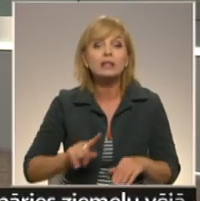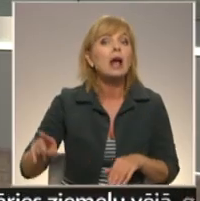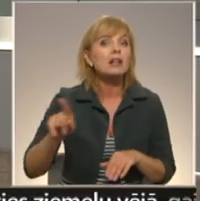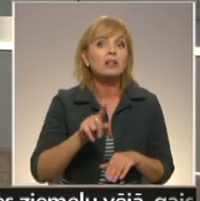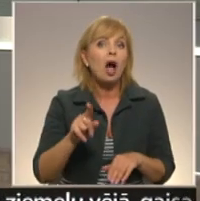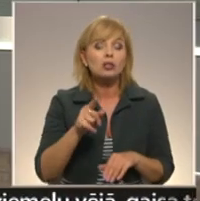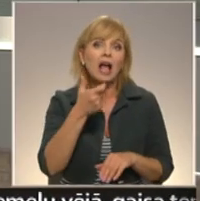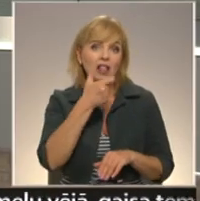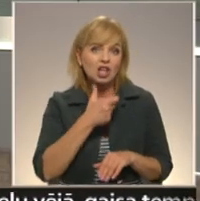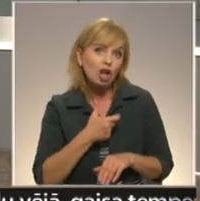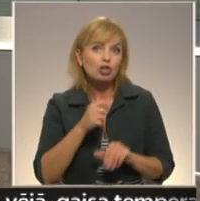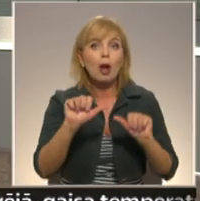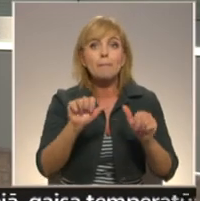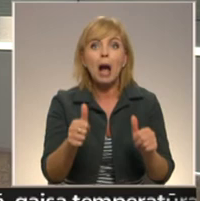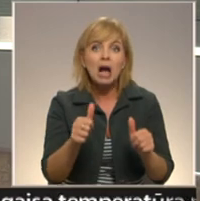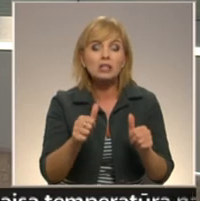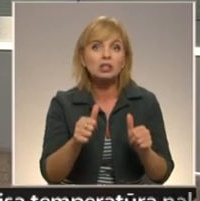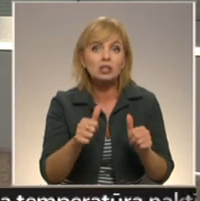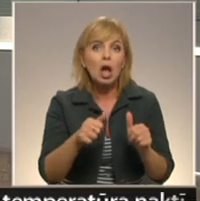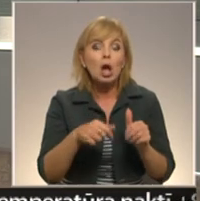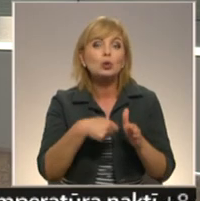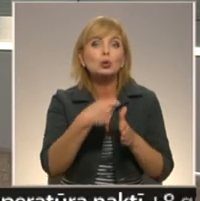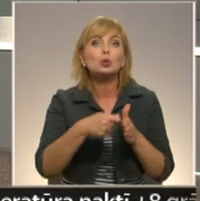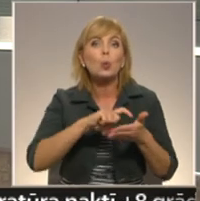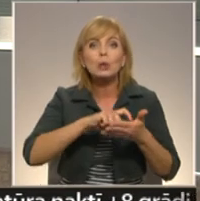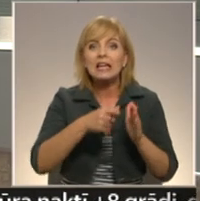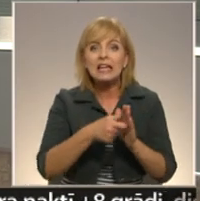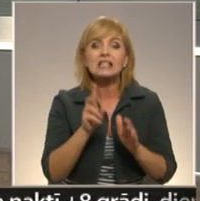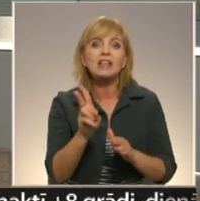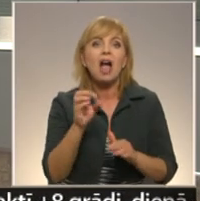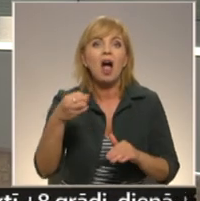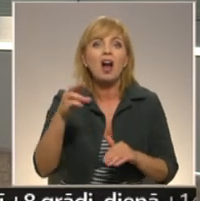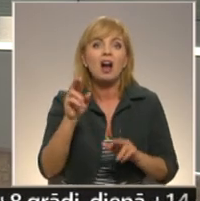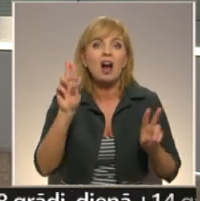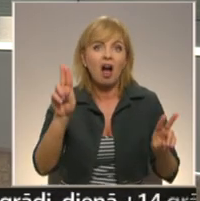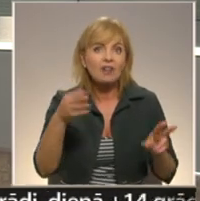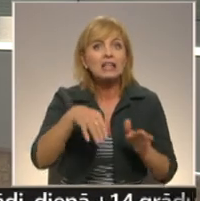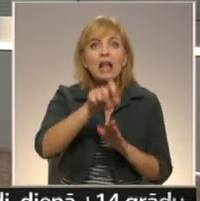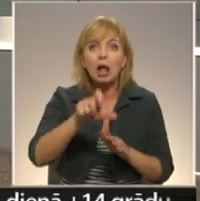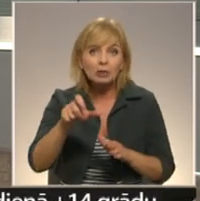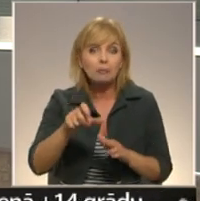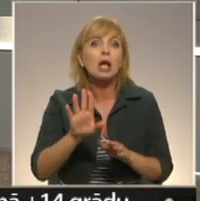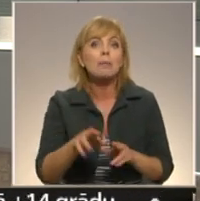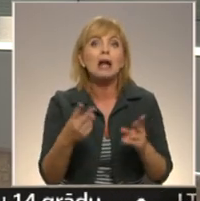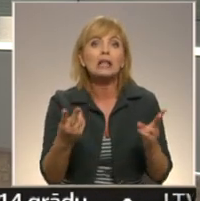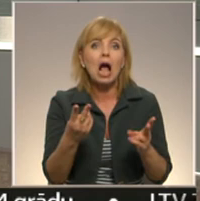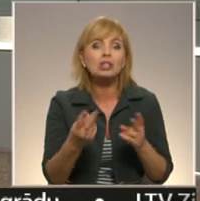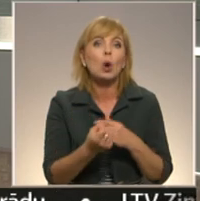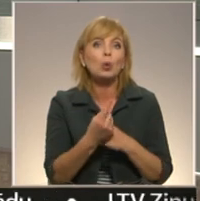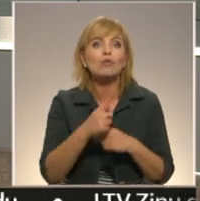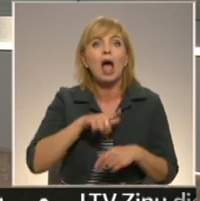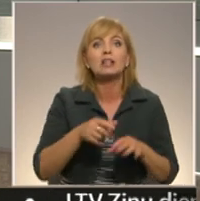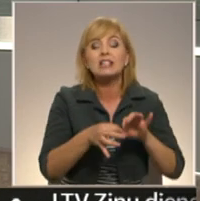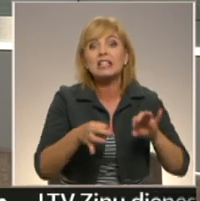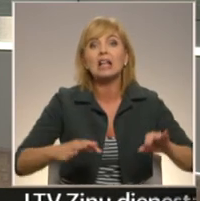Tautas lietišķās mākslas studijas Ķekava dalībniecēm jau par tradīciju kļuvis Latvijas neatkarības svētkus svinēt ar izstādi. Šogad